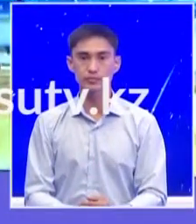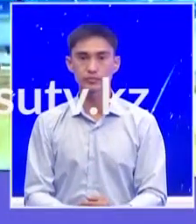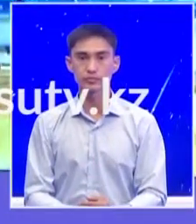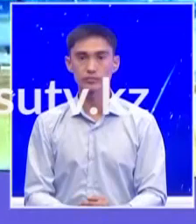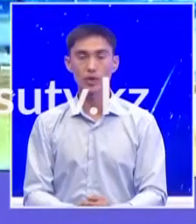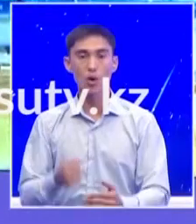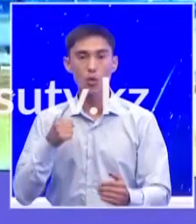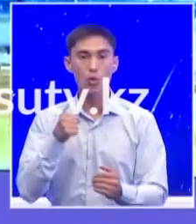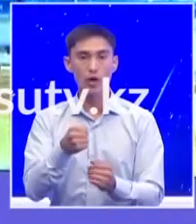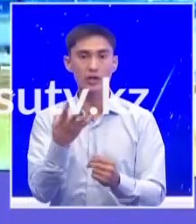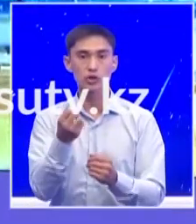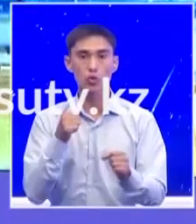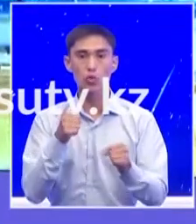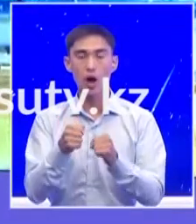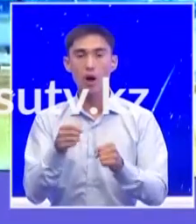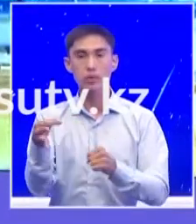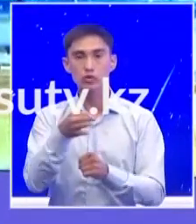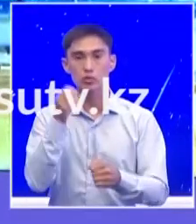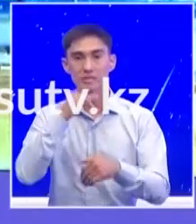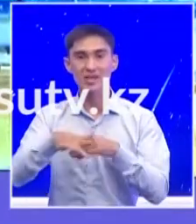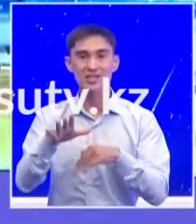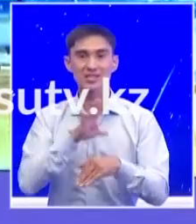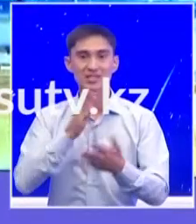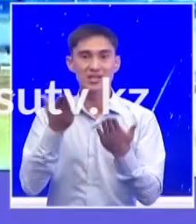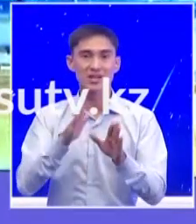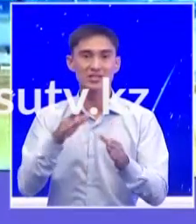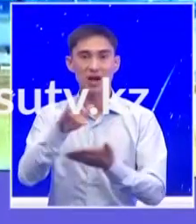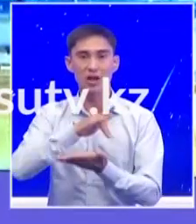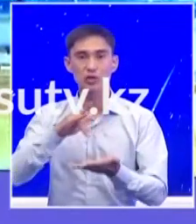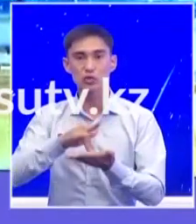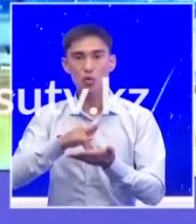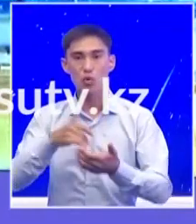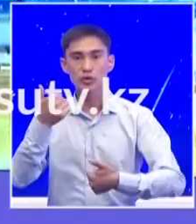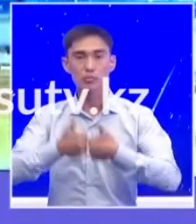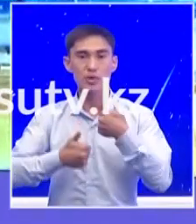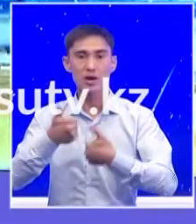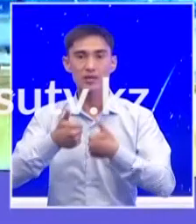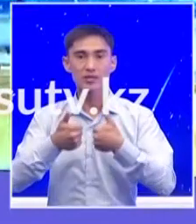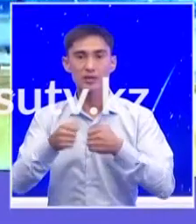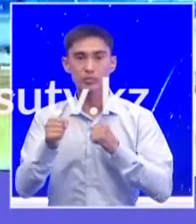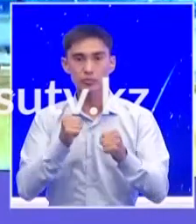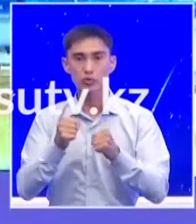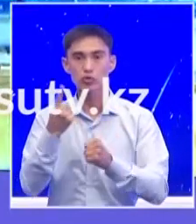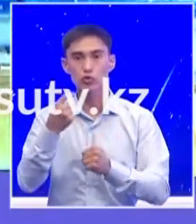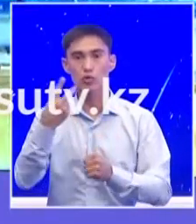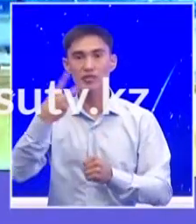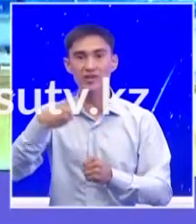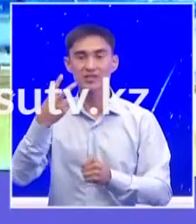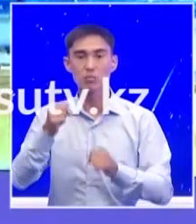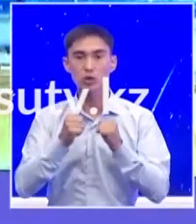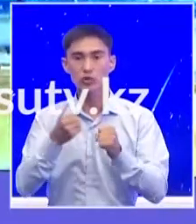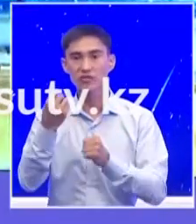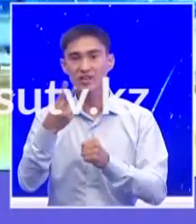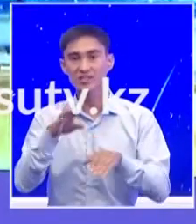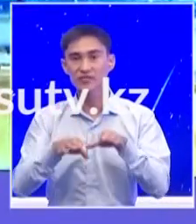Удар, еще удар. В областном центре состоялся городской чемпионат. Турнир собрал под свои знамена более 120 боксеров в